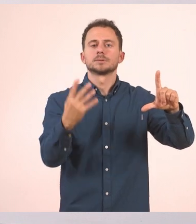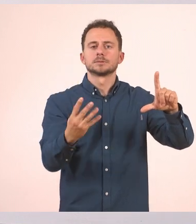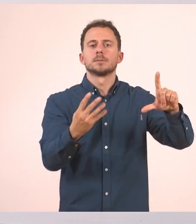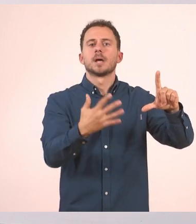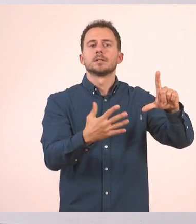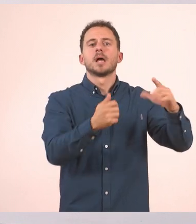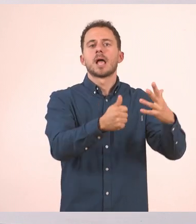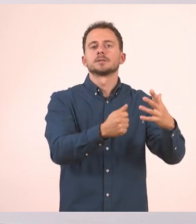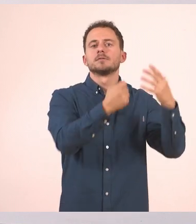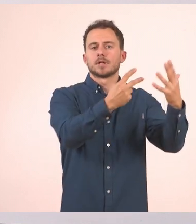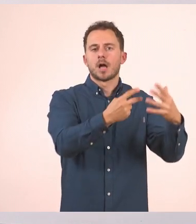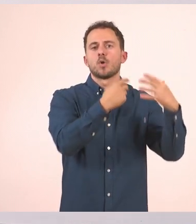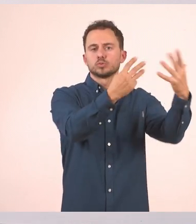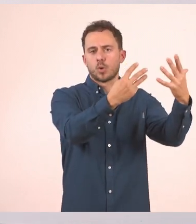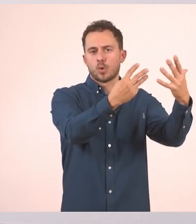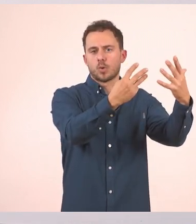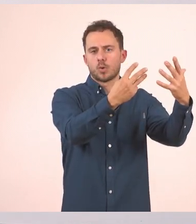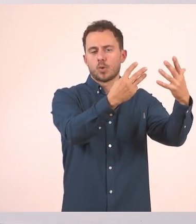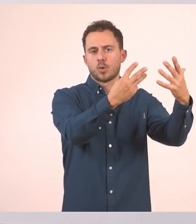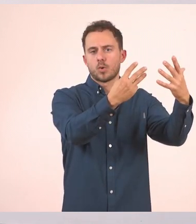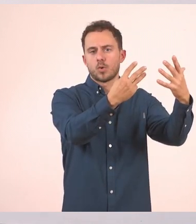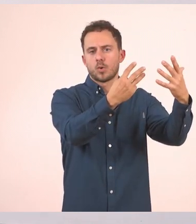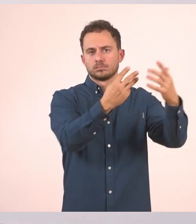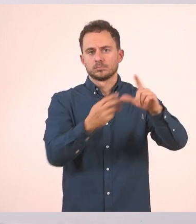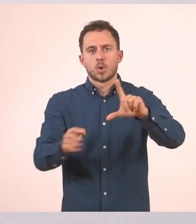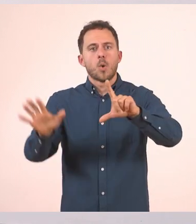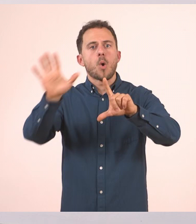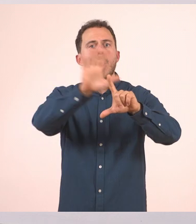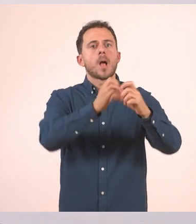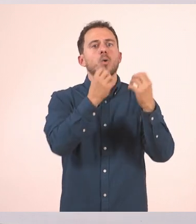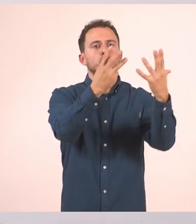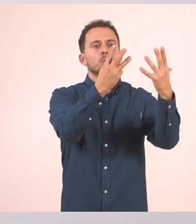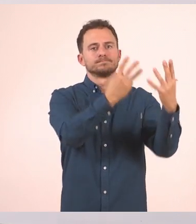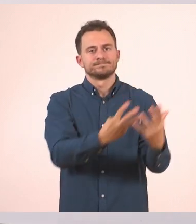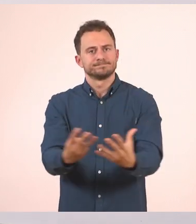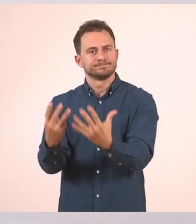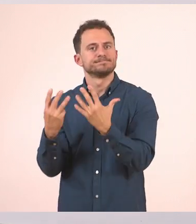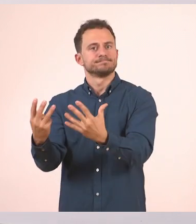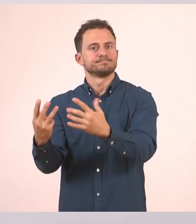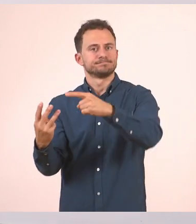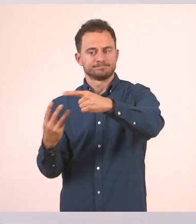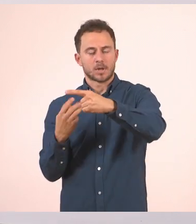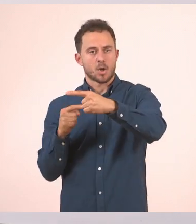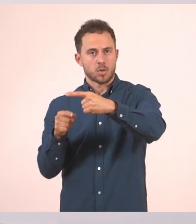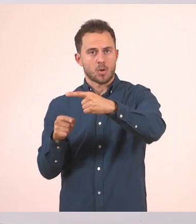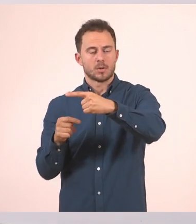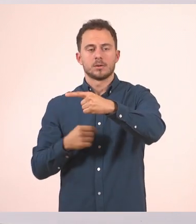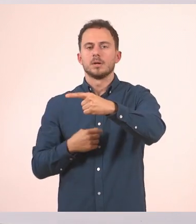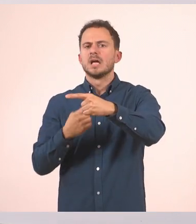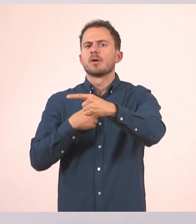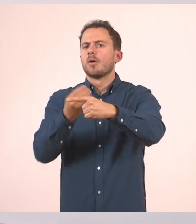4, 5, 6, 7, 8. 8 κομμάτια. Πόσα επέλεξα εγώ να φάω.